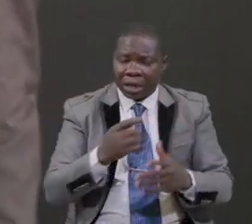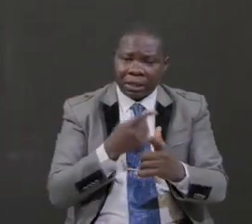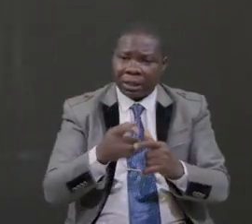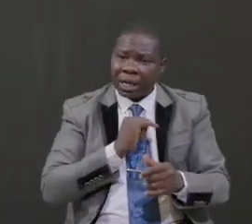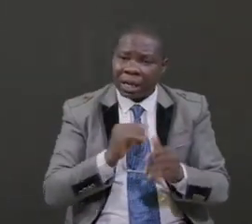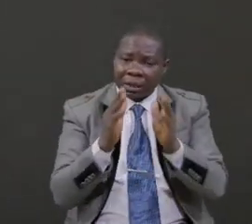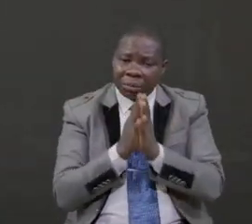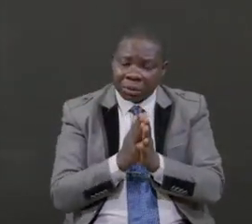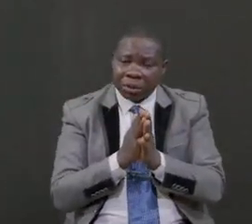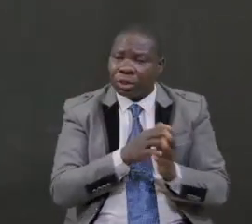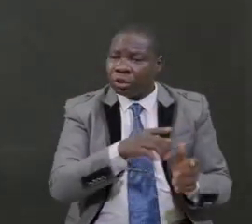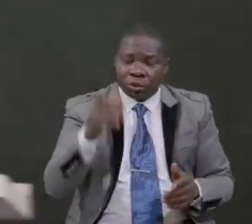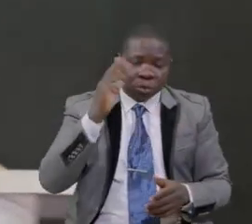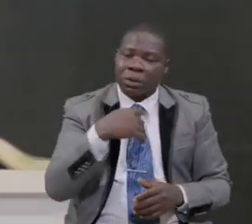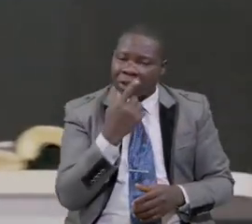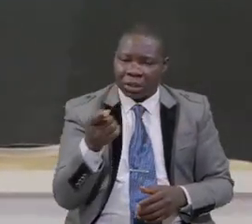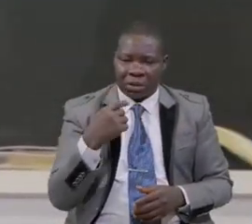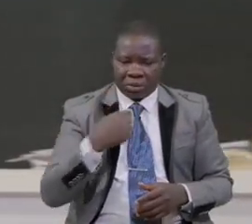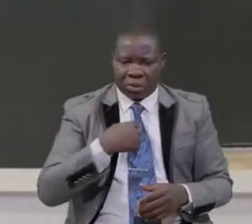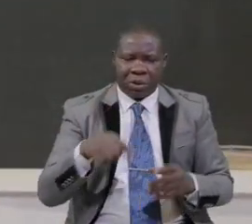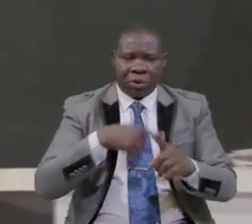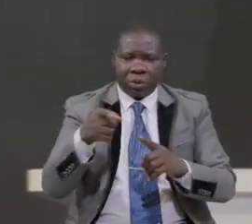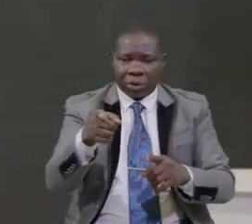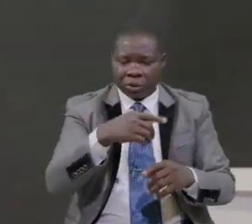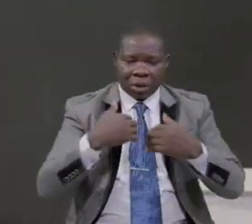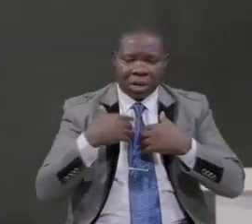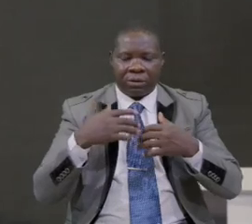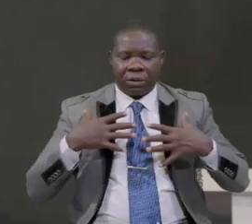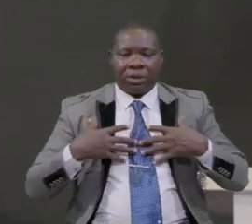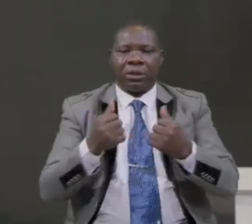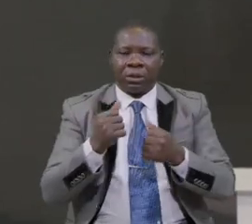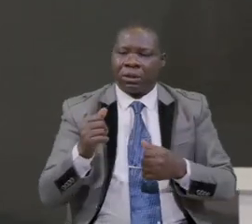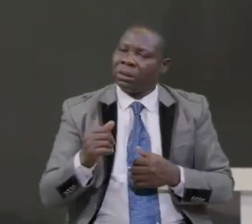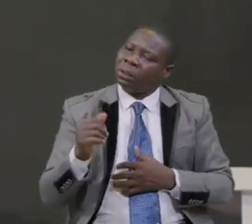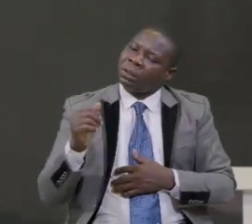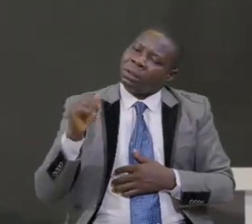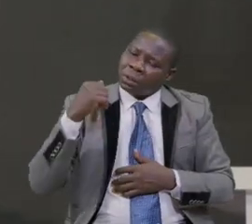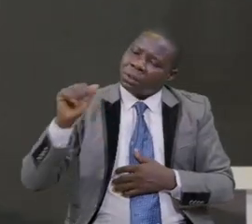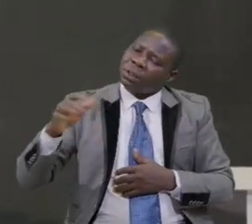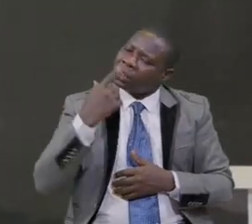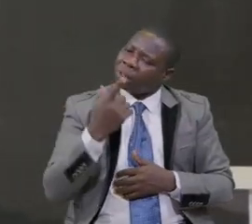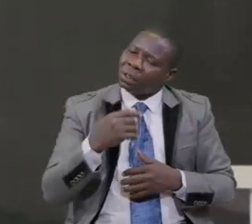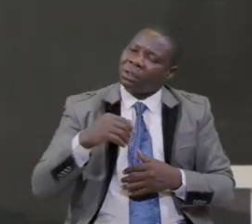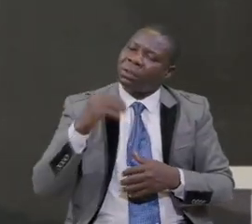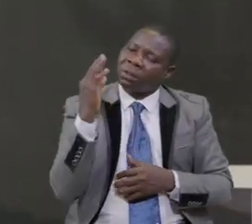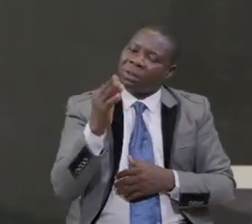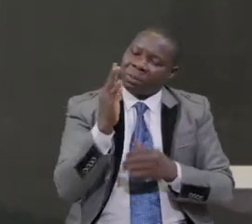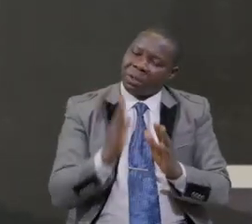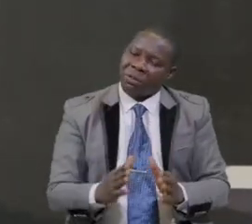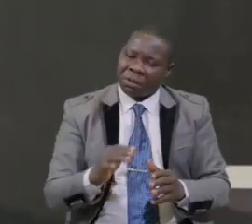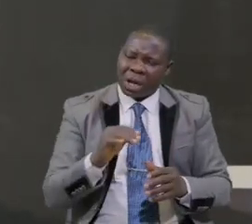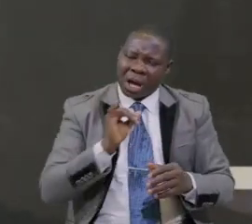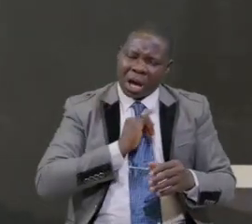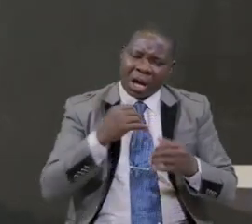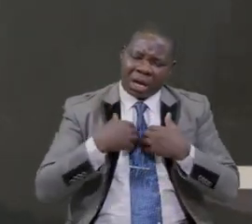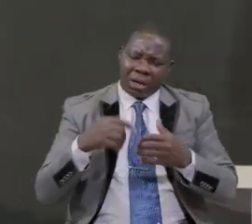la guérison. Alors elle a dit, pasteur, prédicateur, j'ai tel problème. Hein.